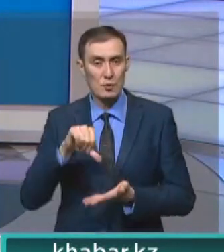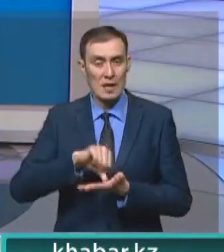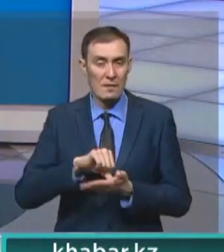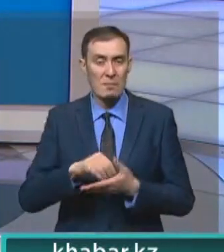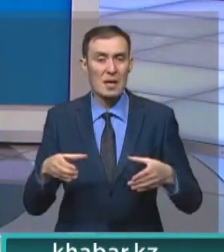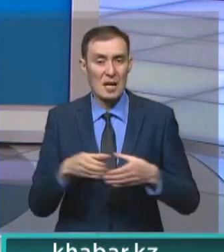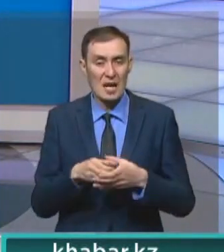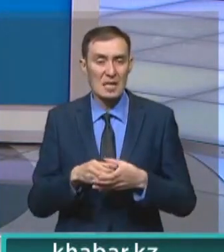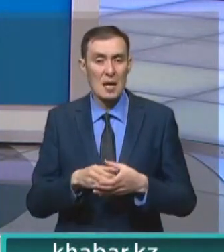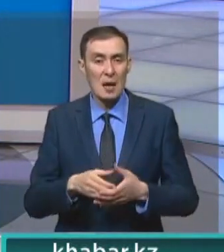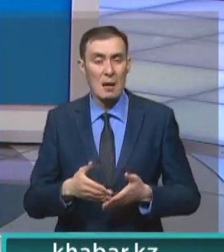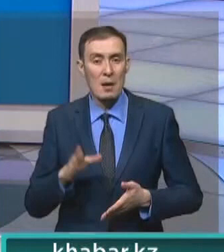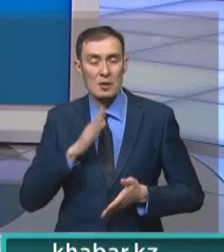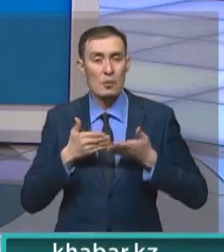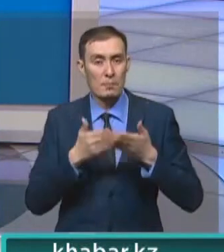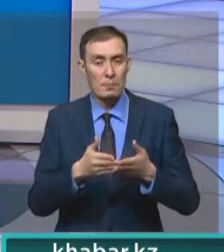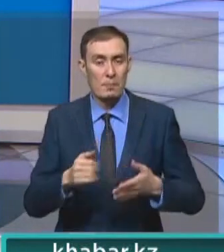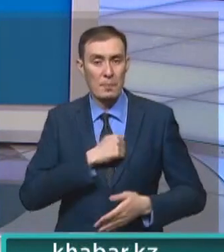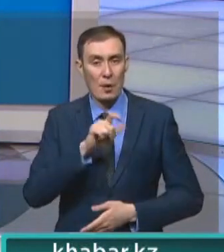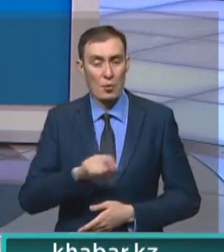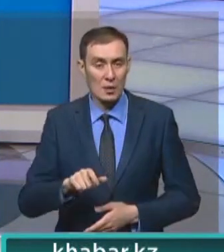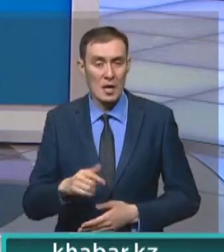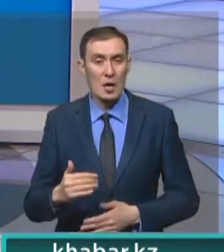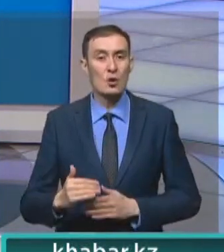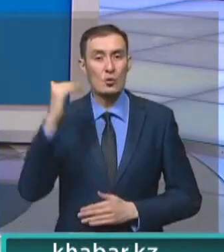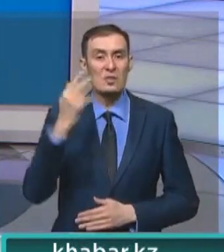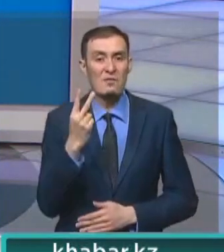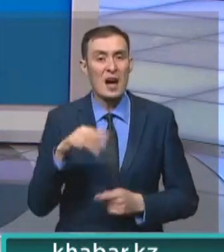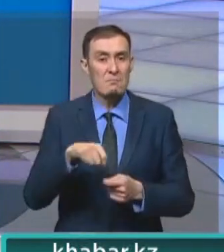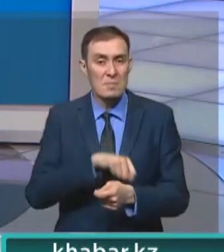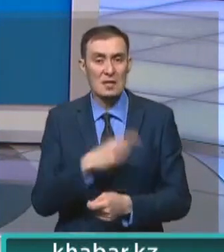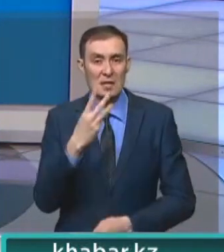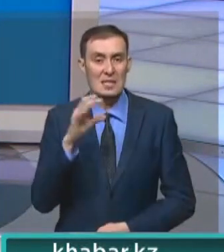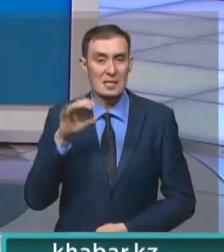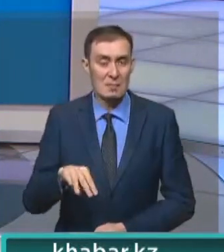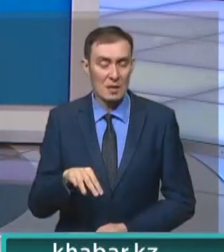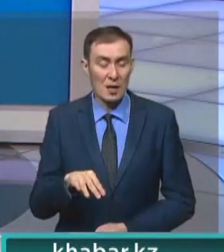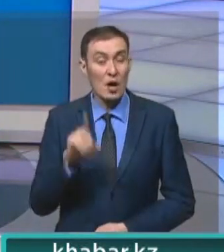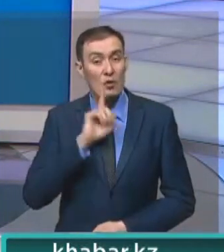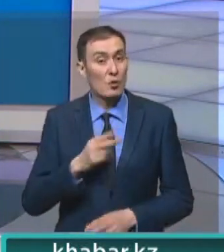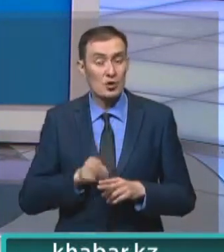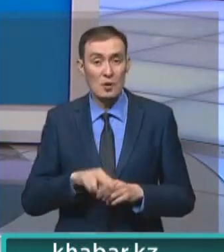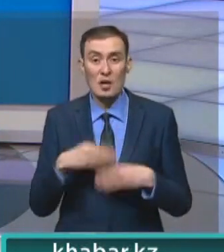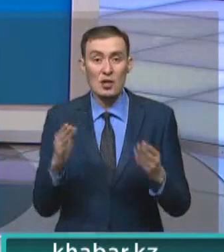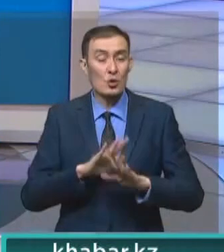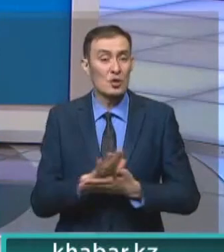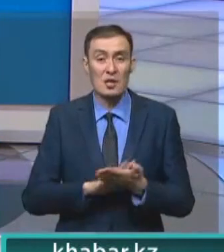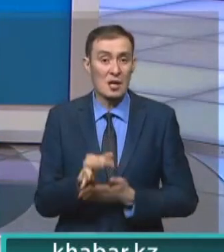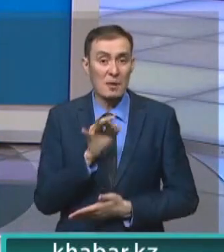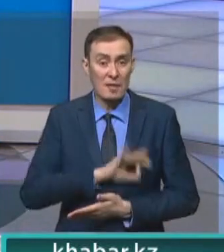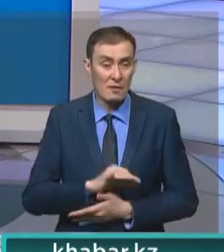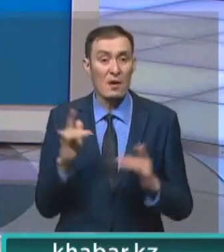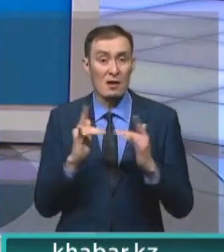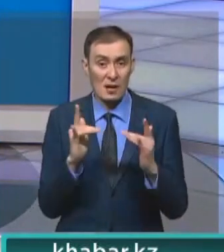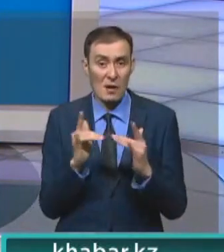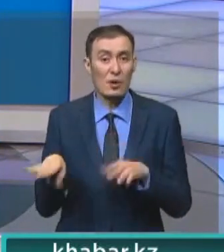в бригаде морской пехоты Актауского гарнизона. Рост батыра 2 метра 3 сантиметра. Впрочем, это не дает ему никаких привилегий.